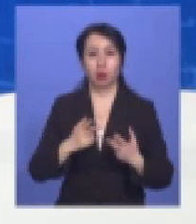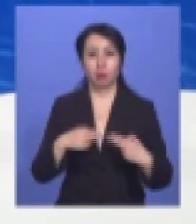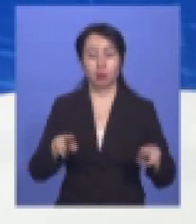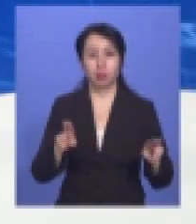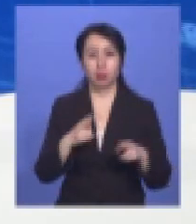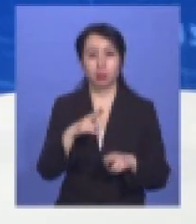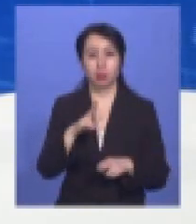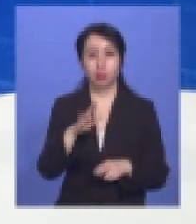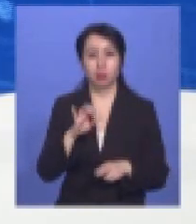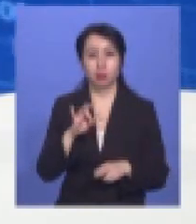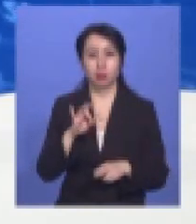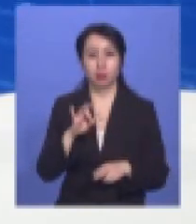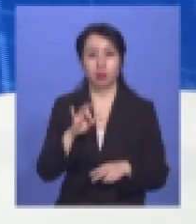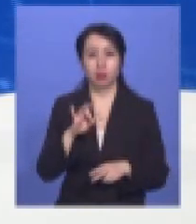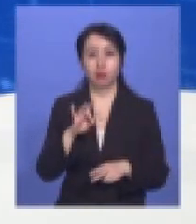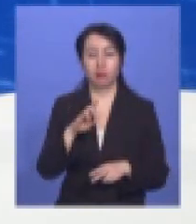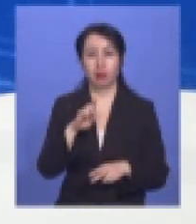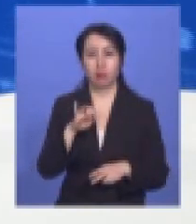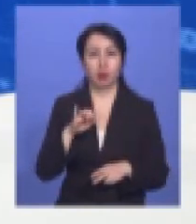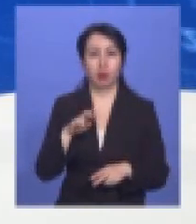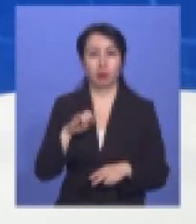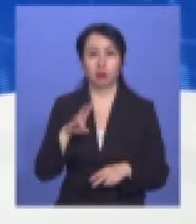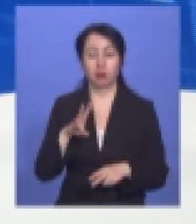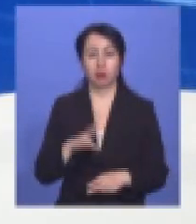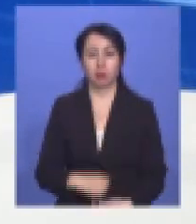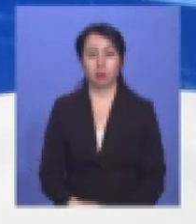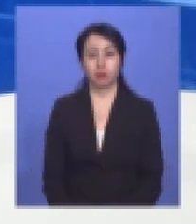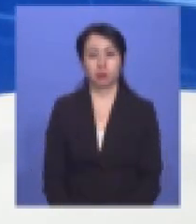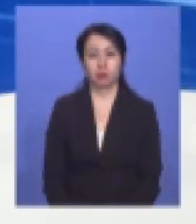мире композицию «Je t'aime» Лары Фабиан. Подробности далее.